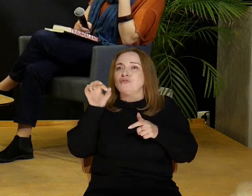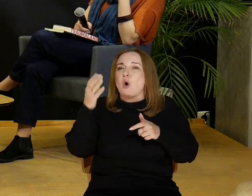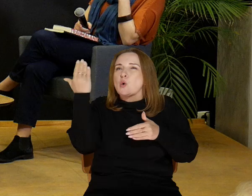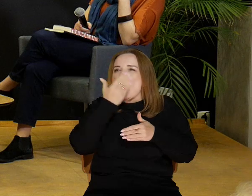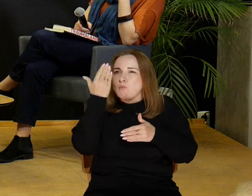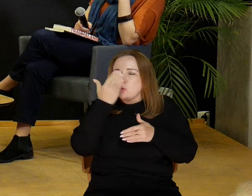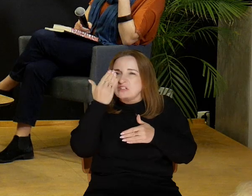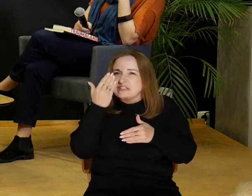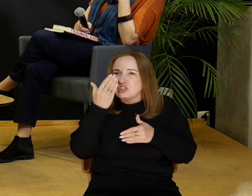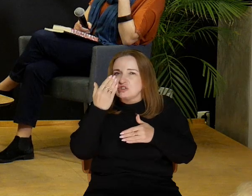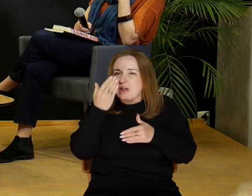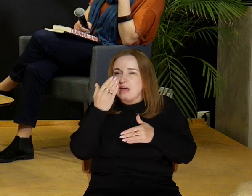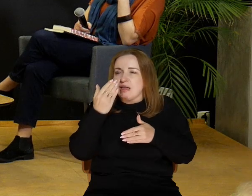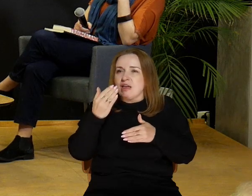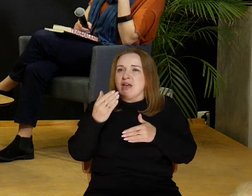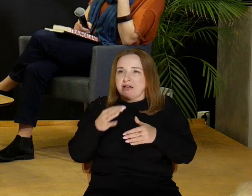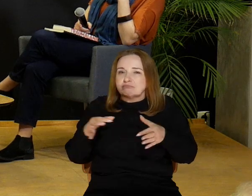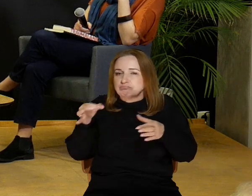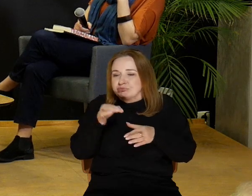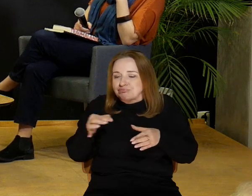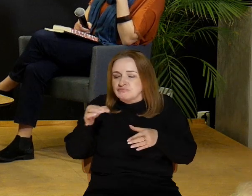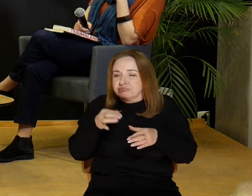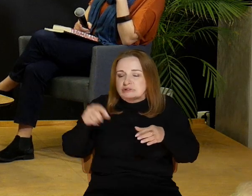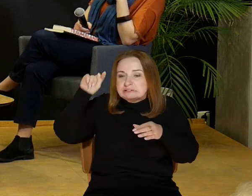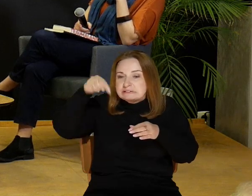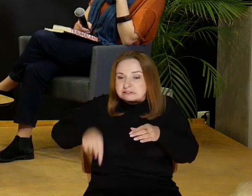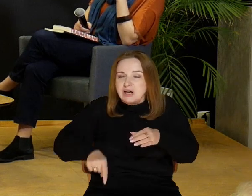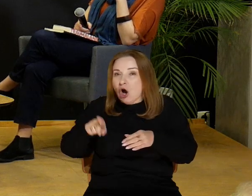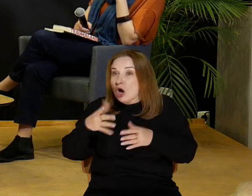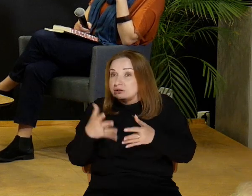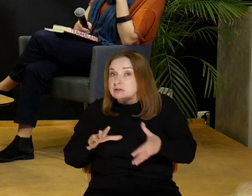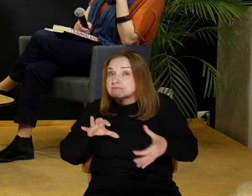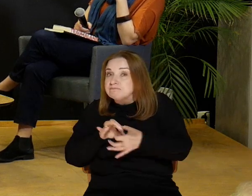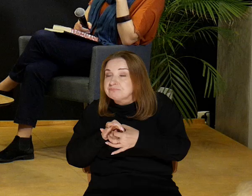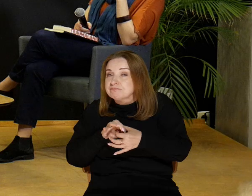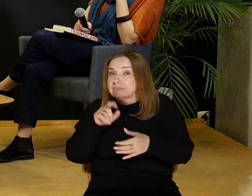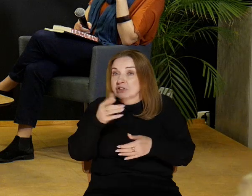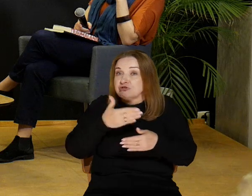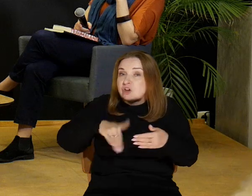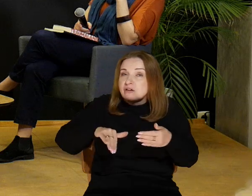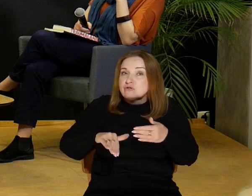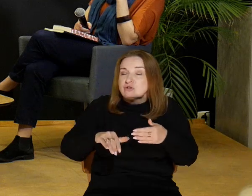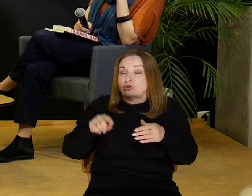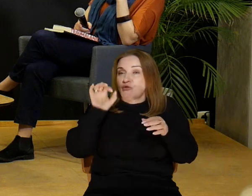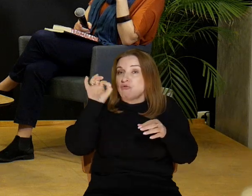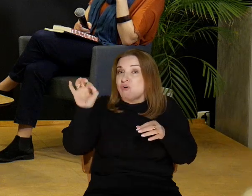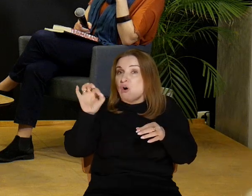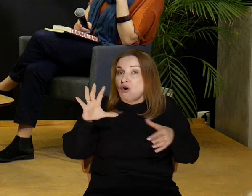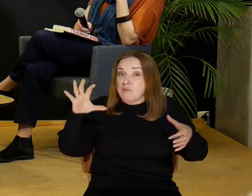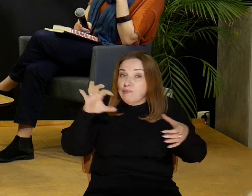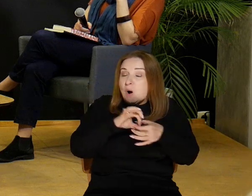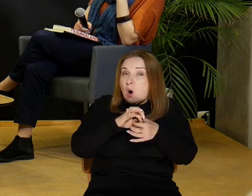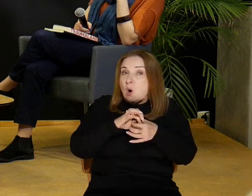komunistyczne w zasadzie, tak, i oni chcieli być częścią bloku wschodniego po wojnie, ale podobnie jak u nas, Jałta nie pozwoliła im